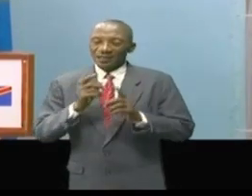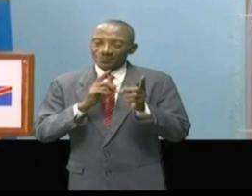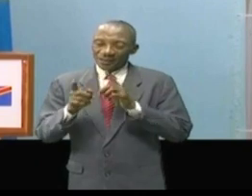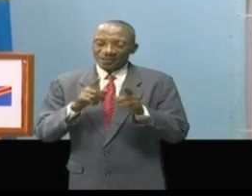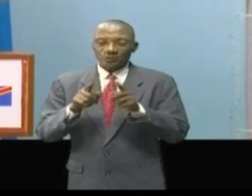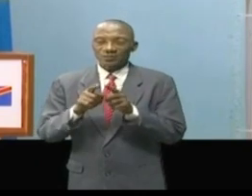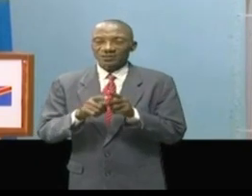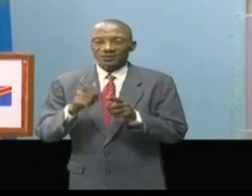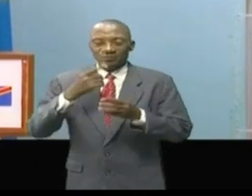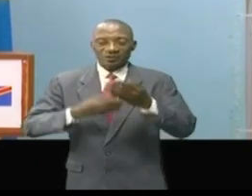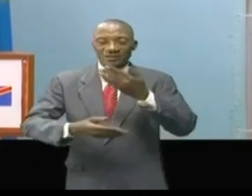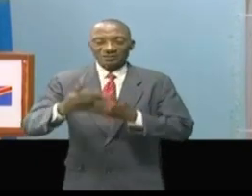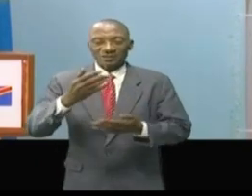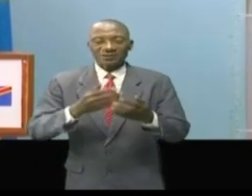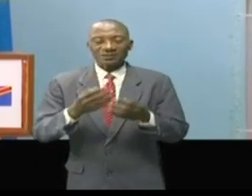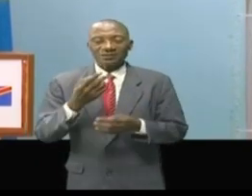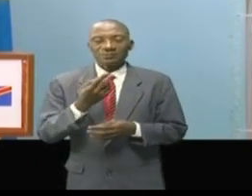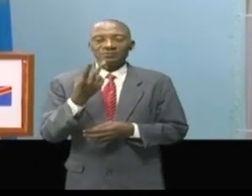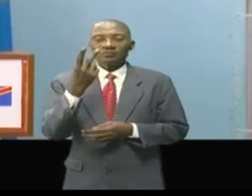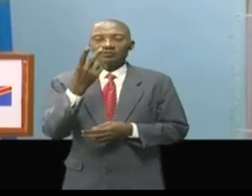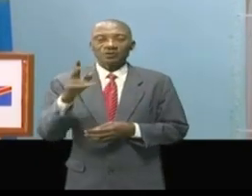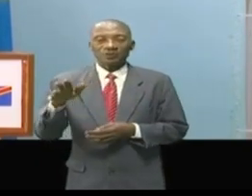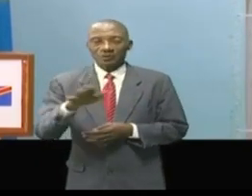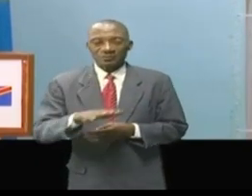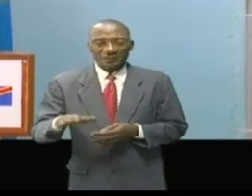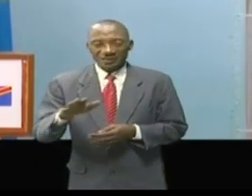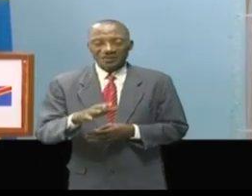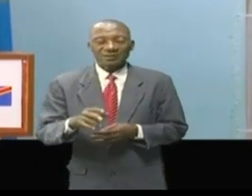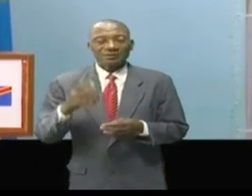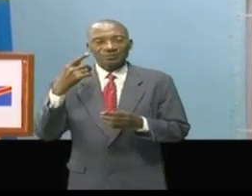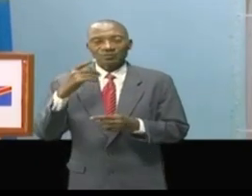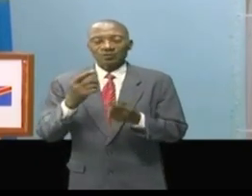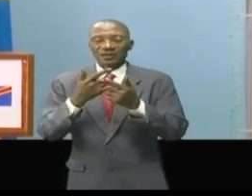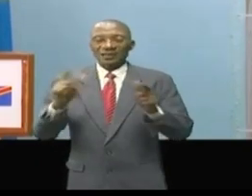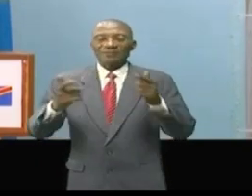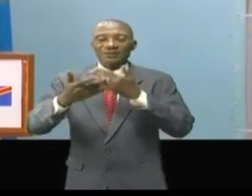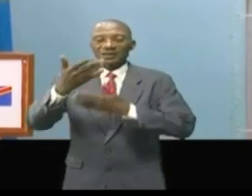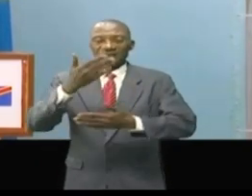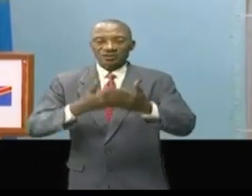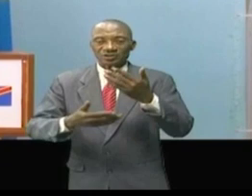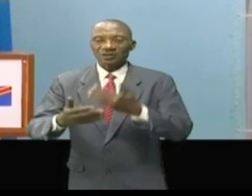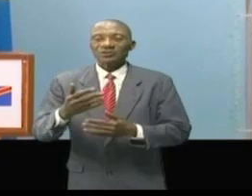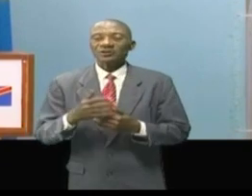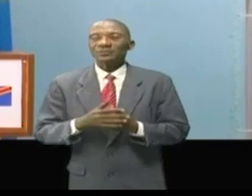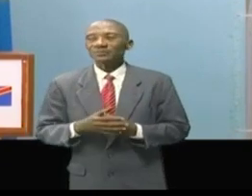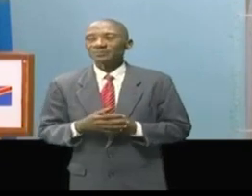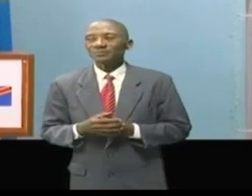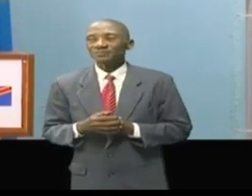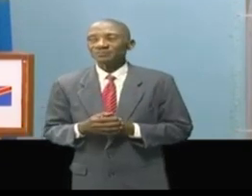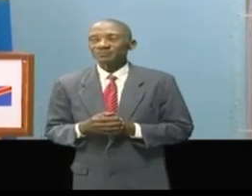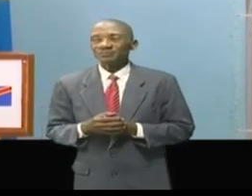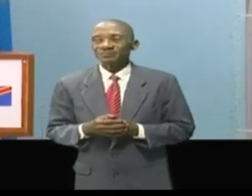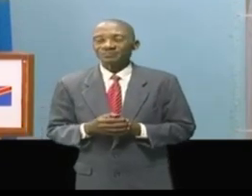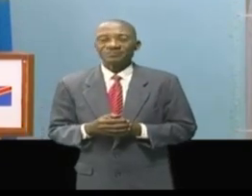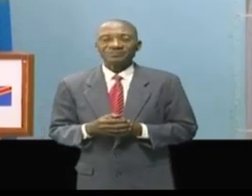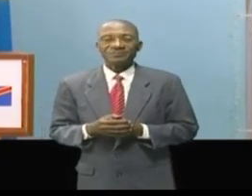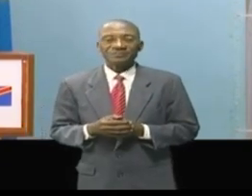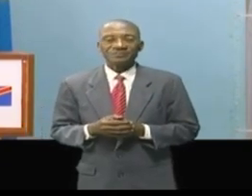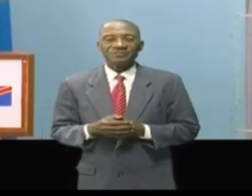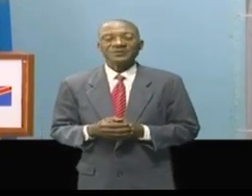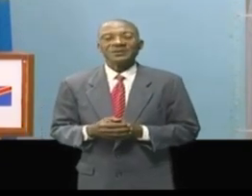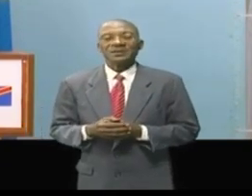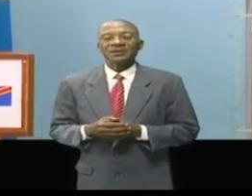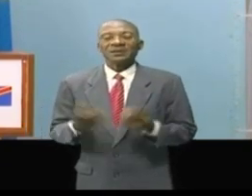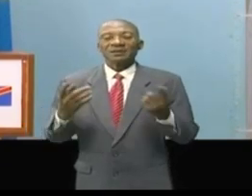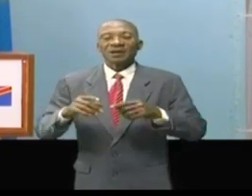pays, notamment dans les cadres de la zone de libre-échange continentale. Dès son arrivée à la tête de son pays,